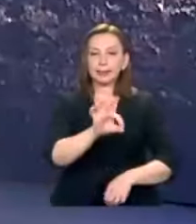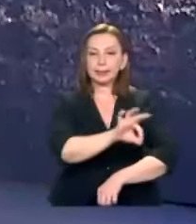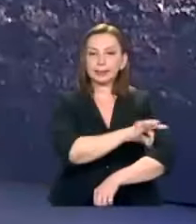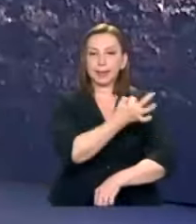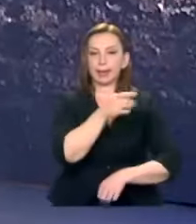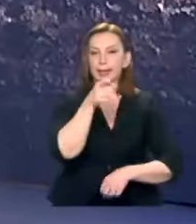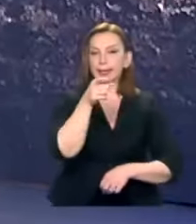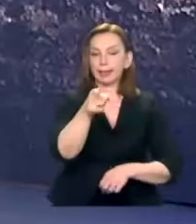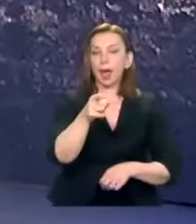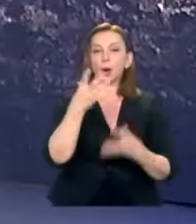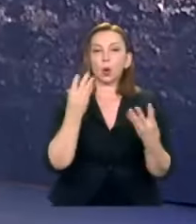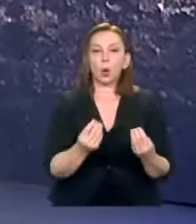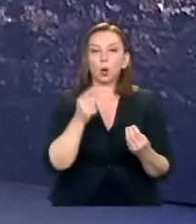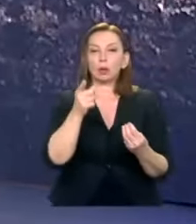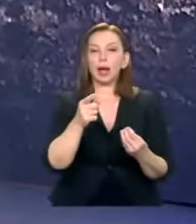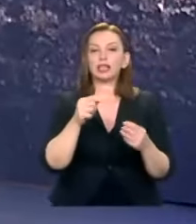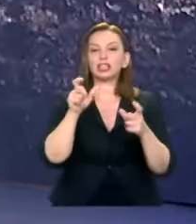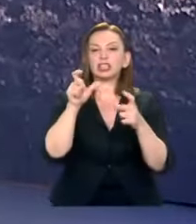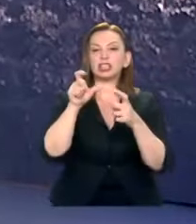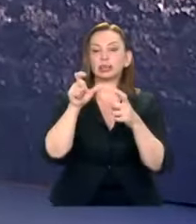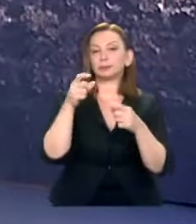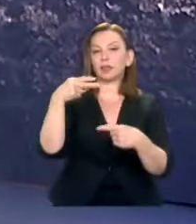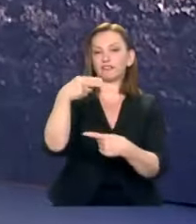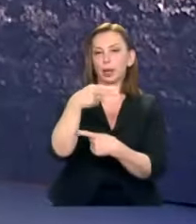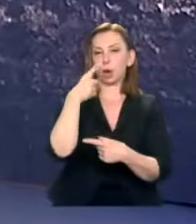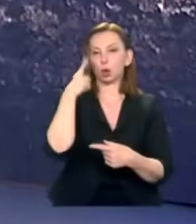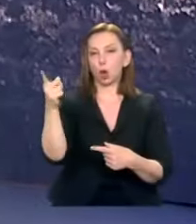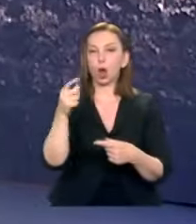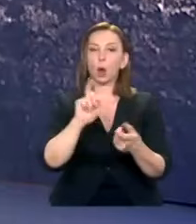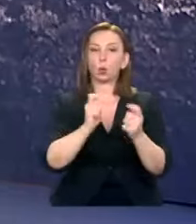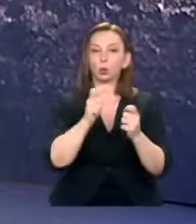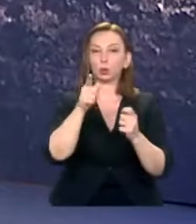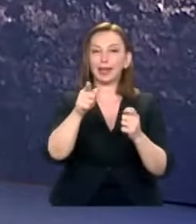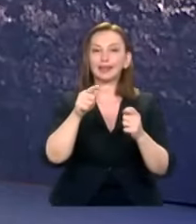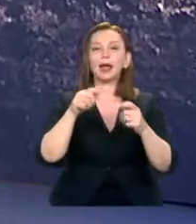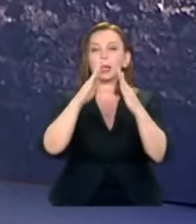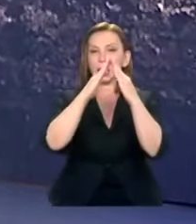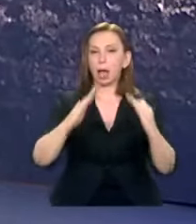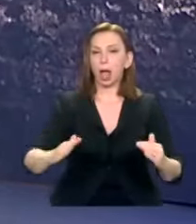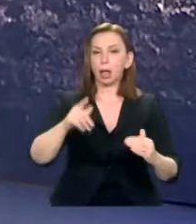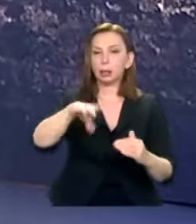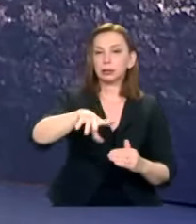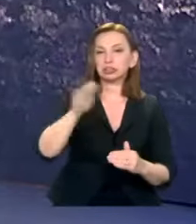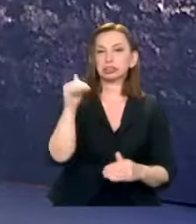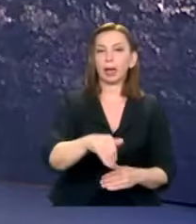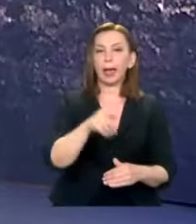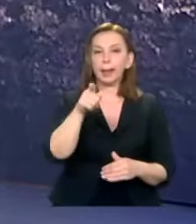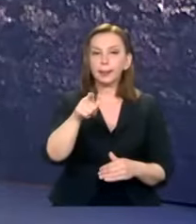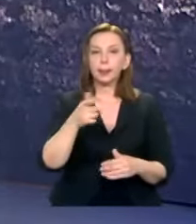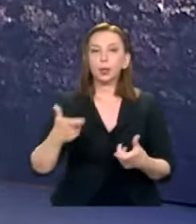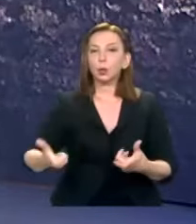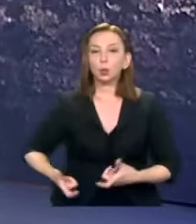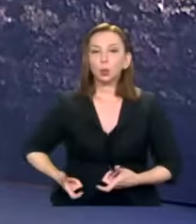Sarıyer Kireçburnu'nda bulunan ve bir şirket tarafından kullanılan Memduh Paşa yalısı soyuldu. Hem de yalıyı koruması